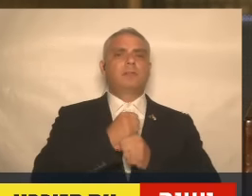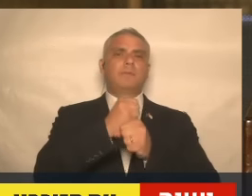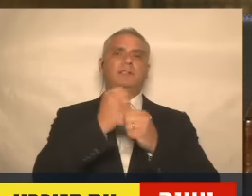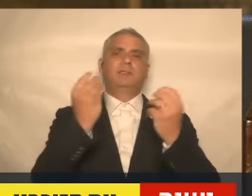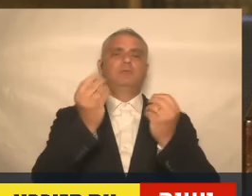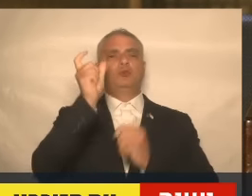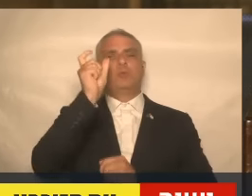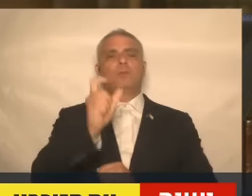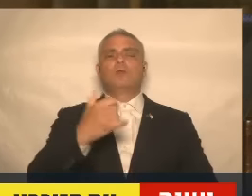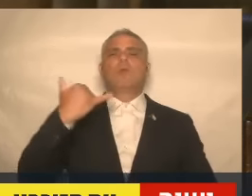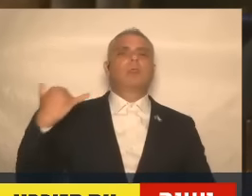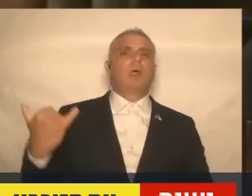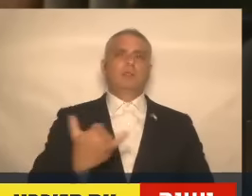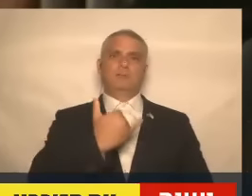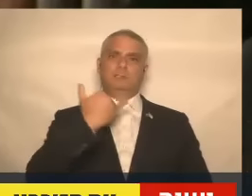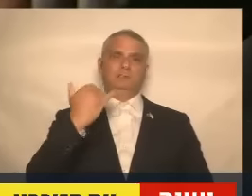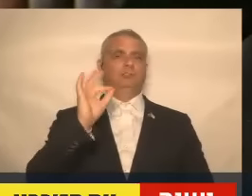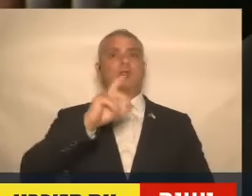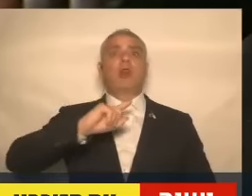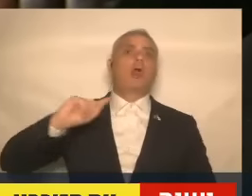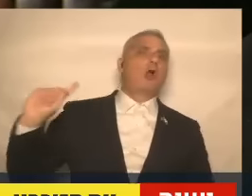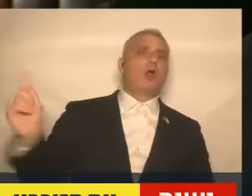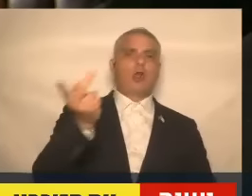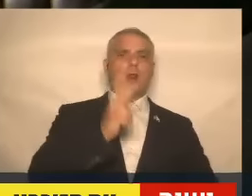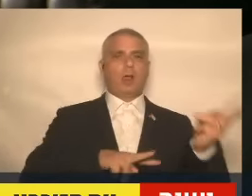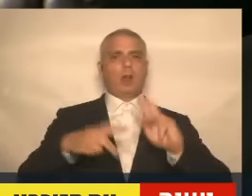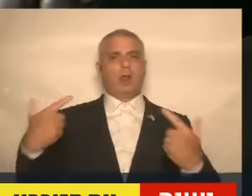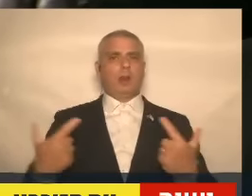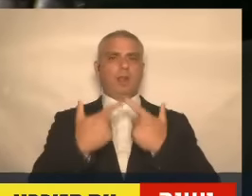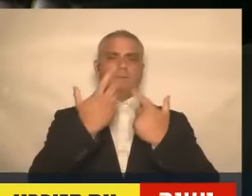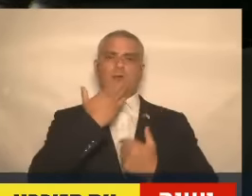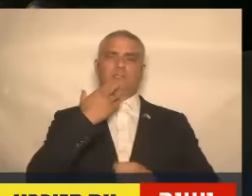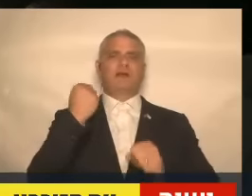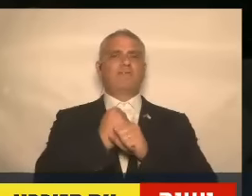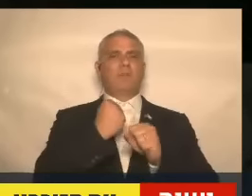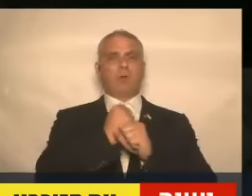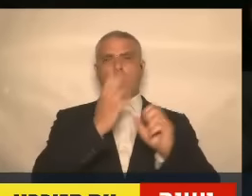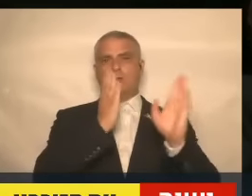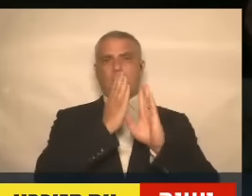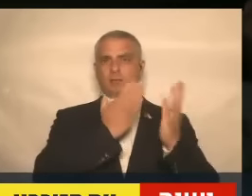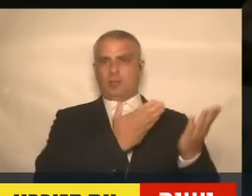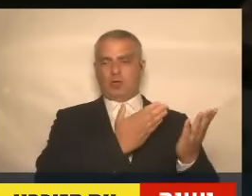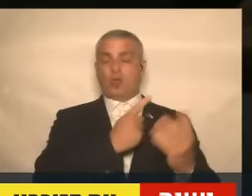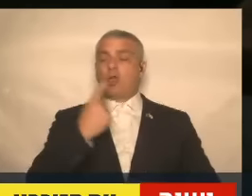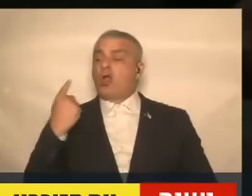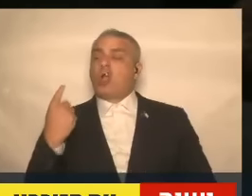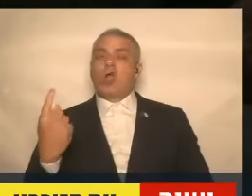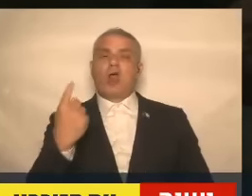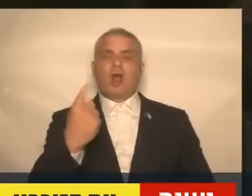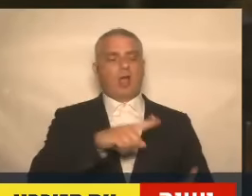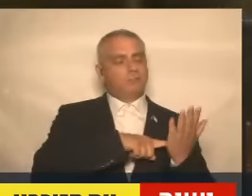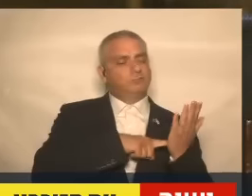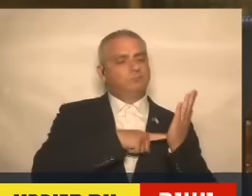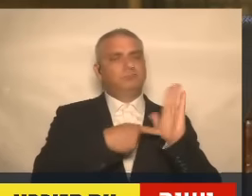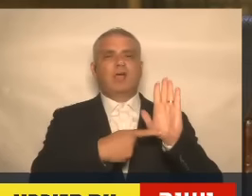משהו מדמותם הנצחית של כל חללי מערכות ישראל ופעולות האיבה. כל אחד מהם מראה